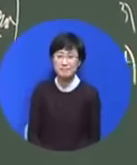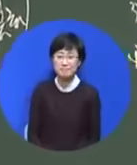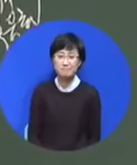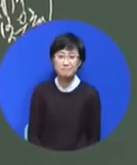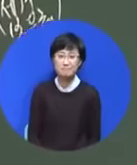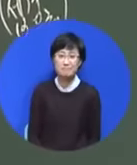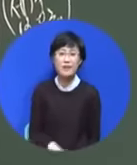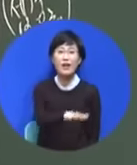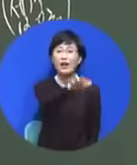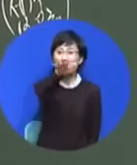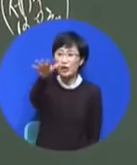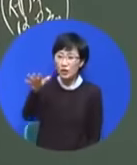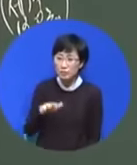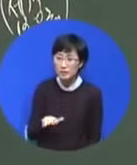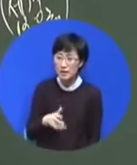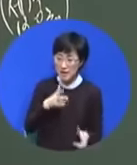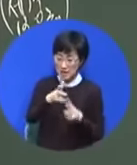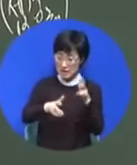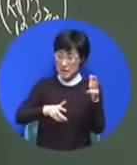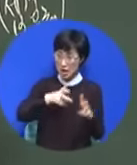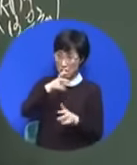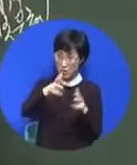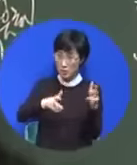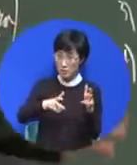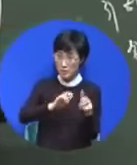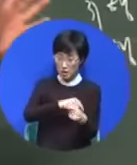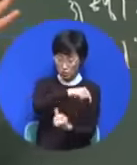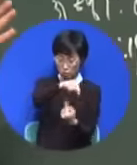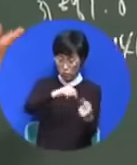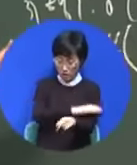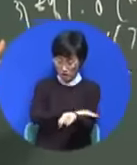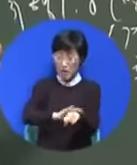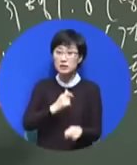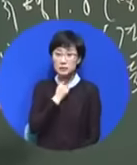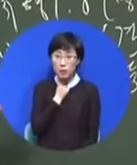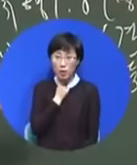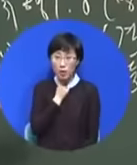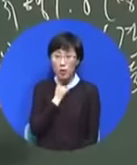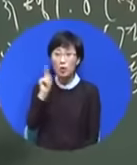만분 진짜 대면 결론난 자들의